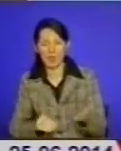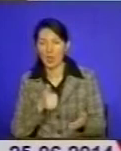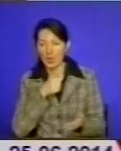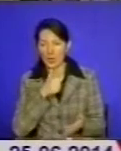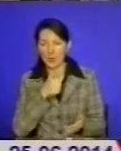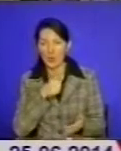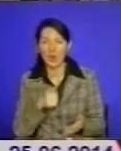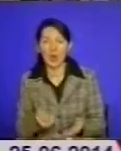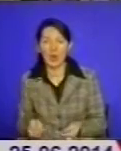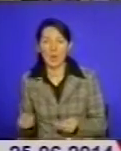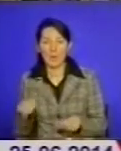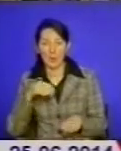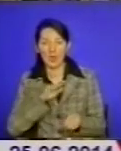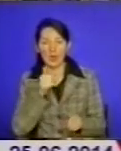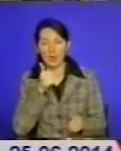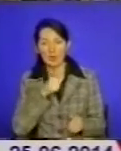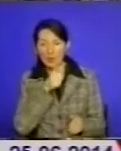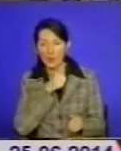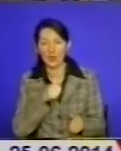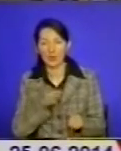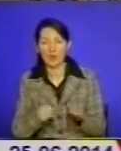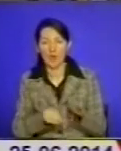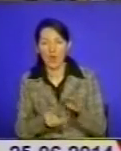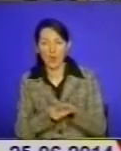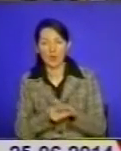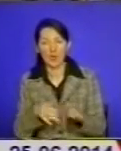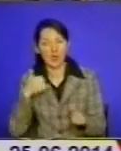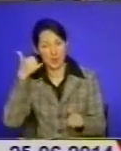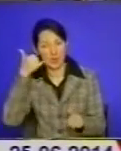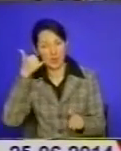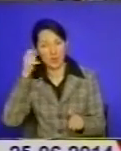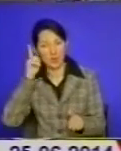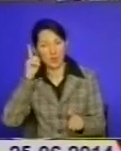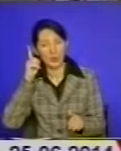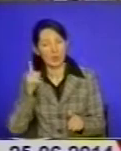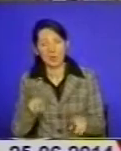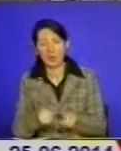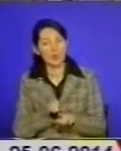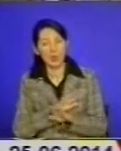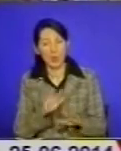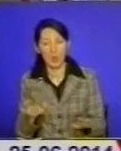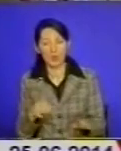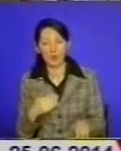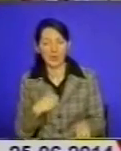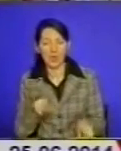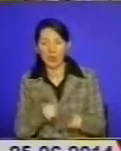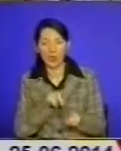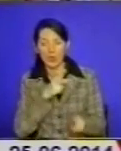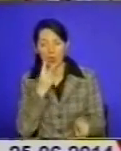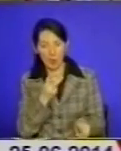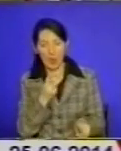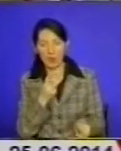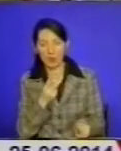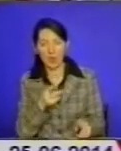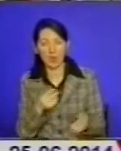було. Я такого не замічав за абітурієнтами, але на мій розсуд не варто такого робити, краще своїми зусиллями